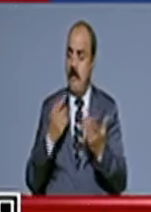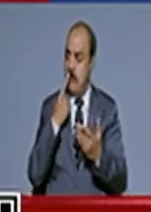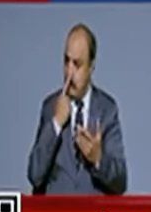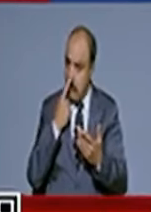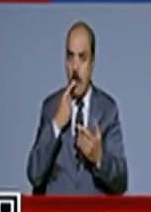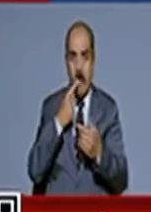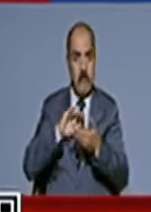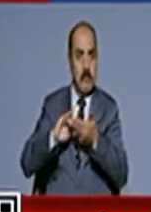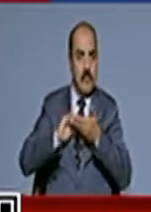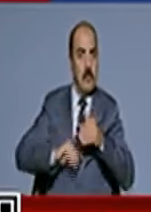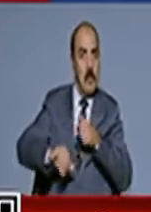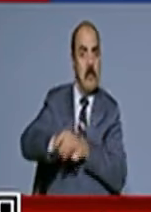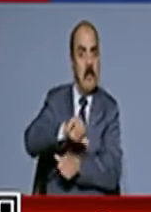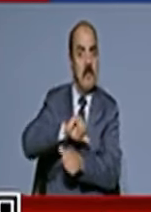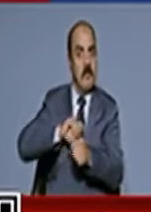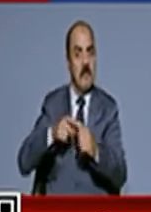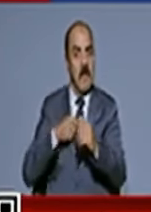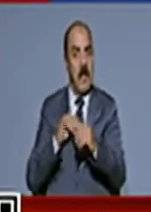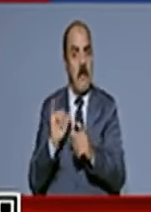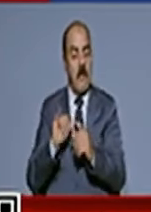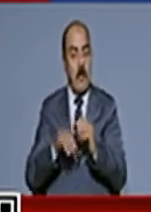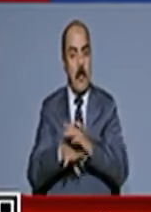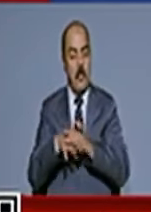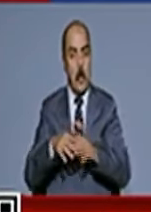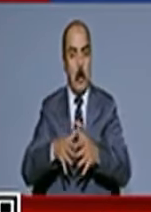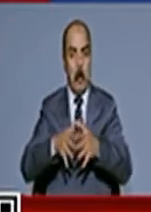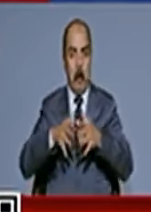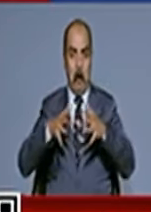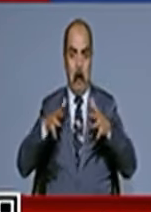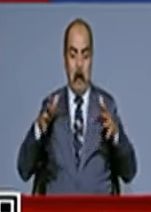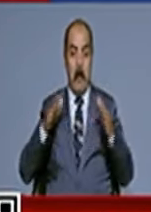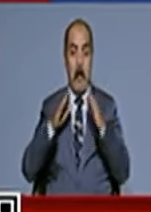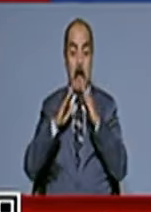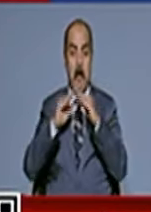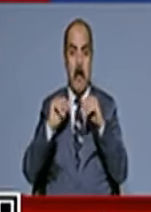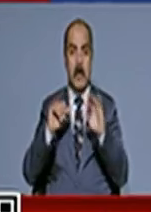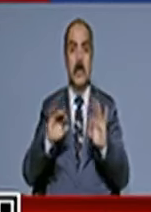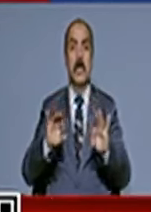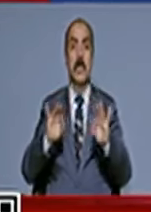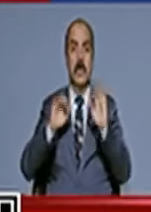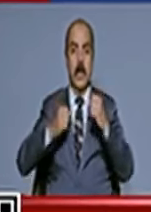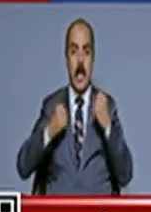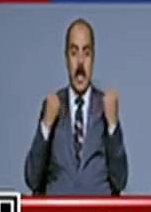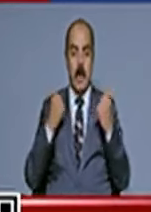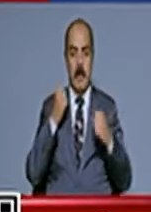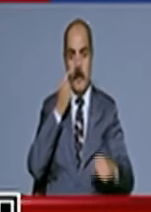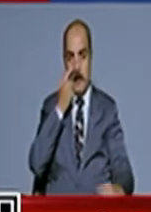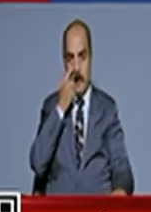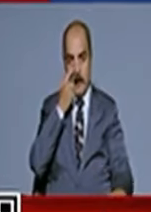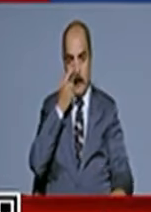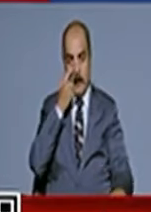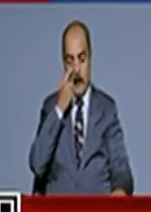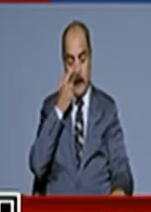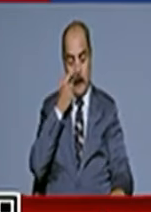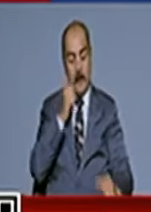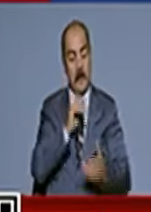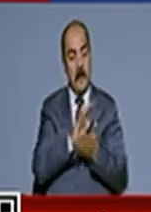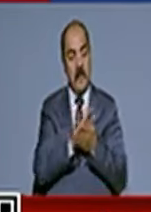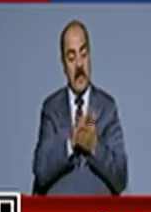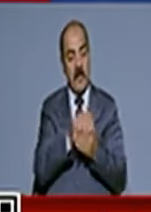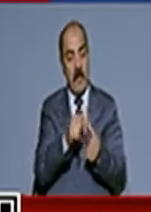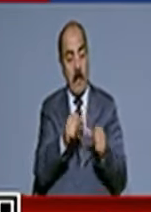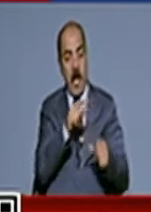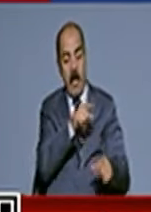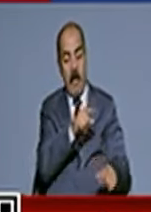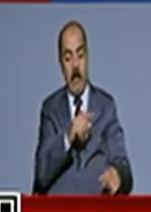قدما نحو تنفيذ مشروع مصر القومي بإنشاء المحطة النووية بالضبعة